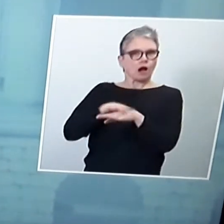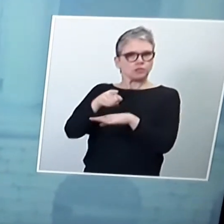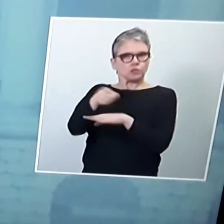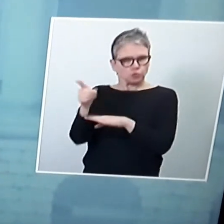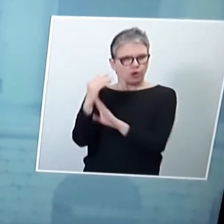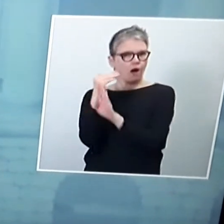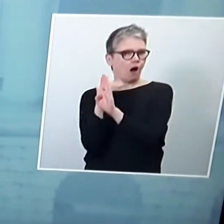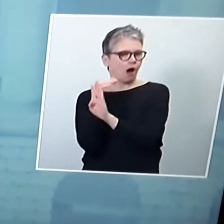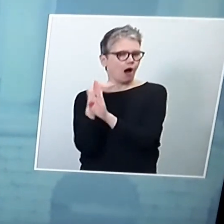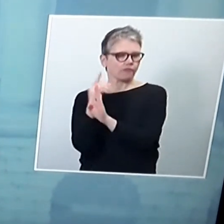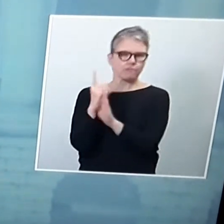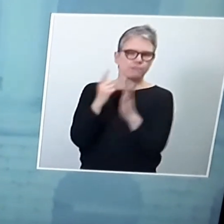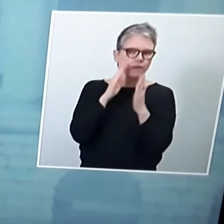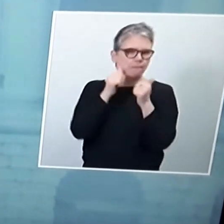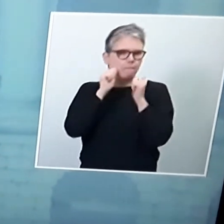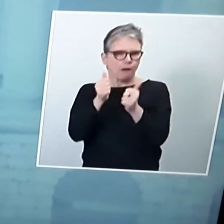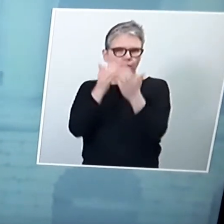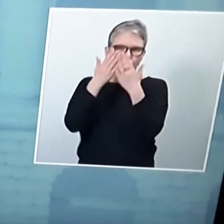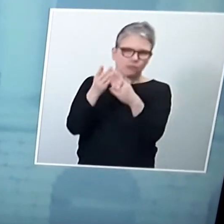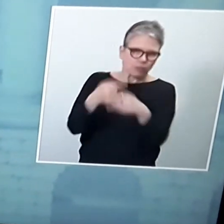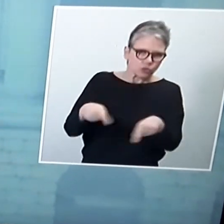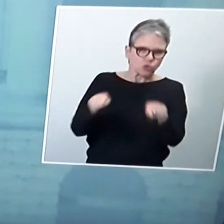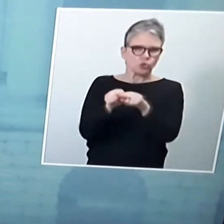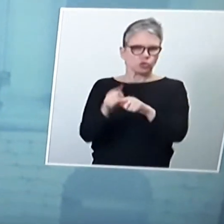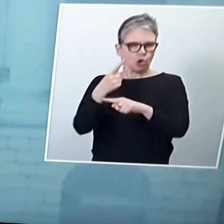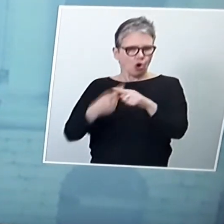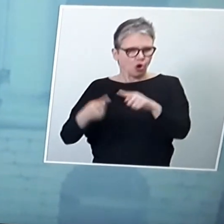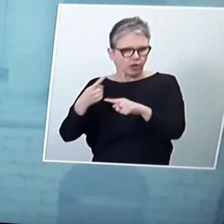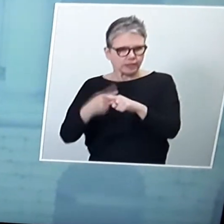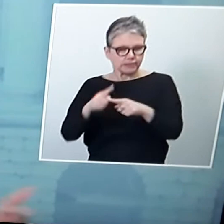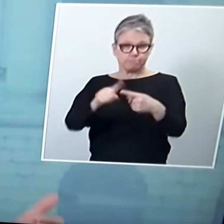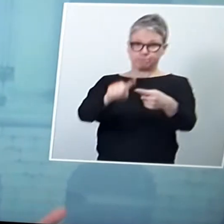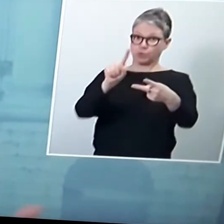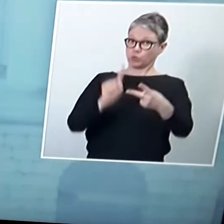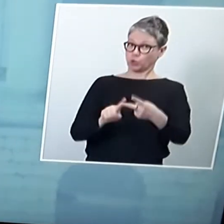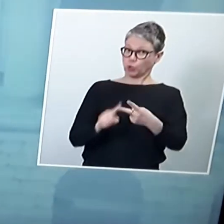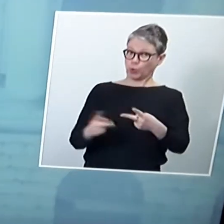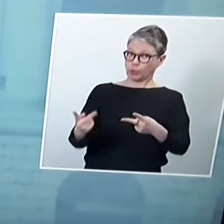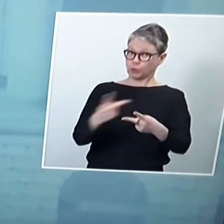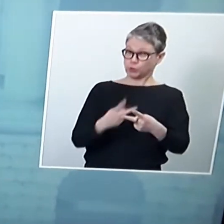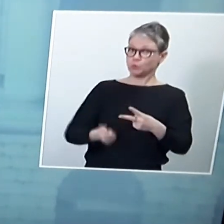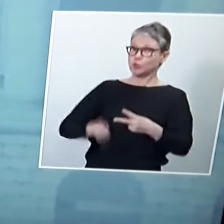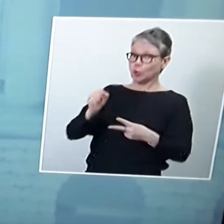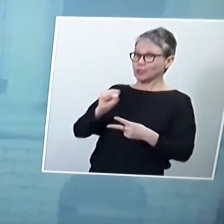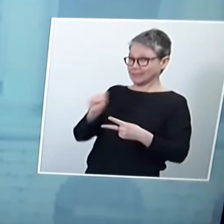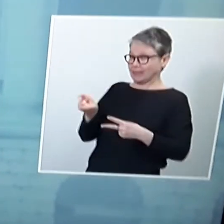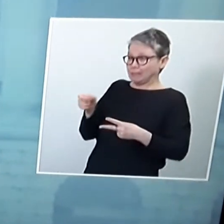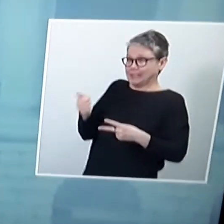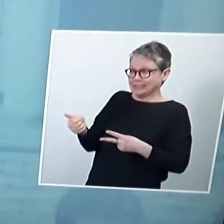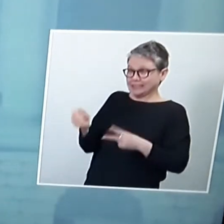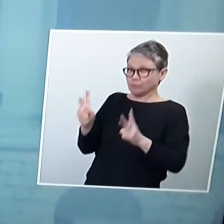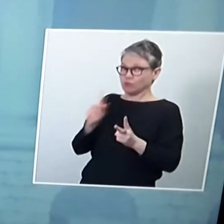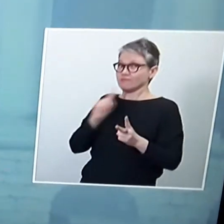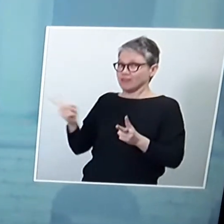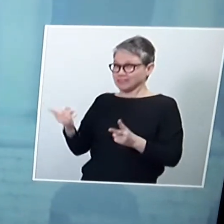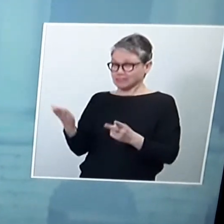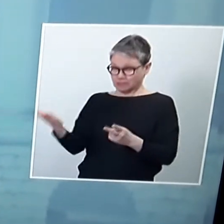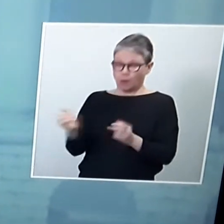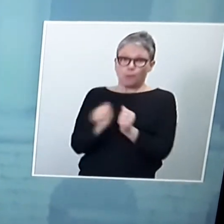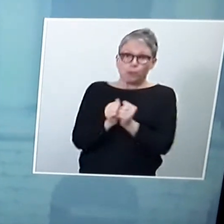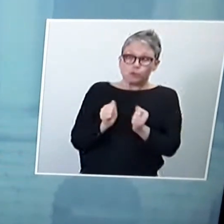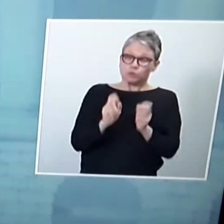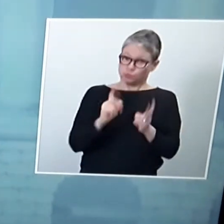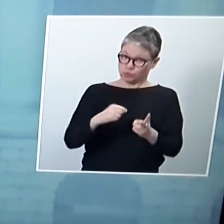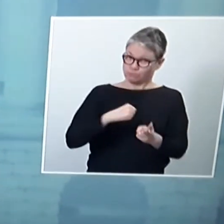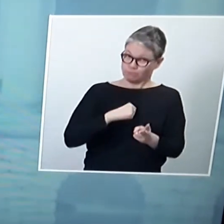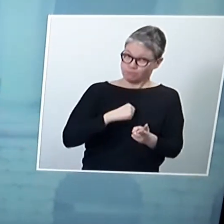tämä voitaisiin parhaiten toteuttaa. Ja tähän jälkimmäiseen kysymykseen johtaja Salminen vastaa siihen myös omalta osaltansa, mutta tähän